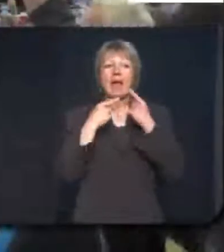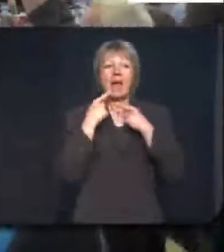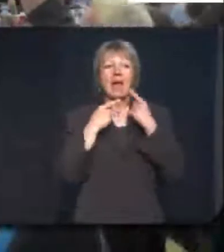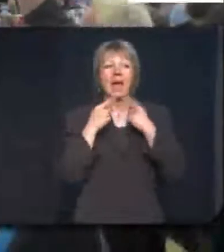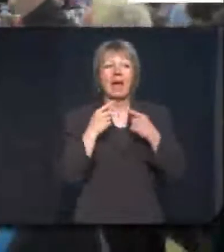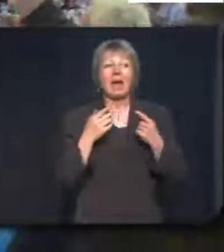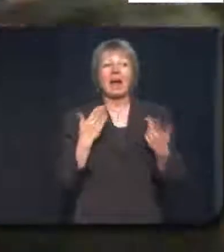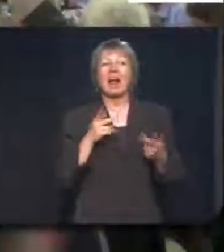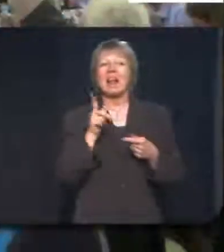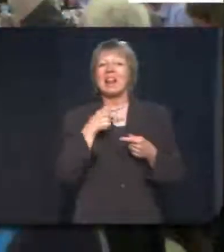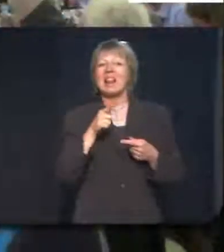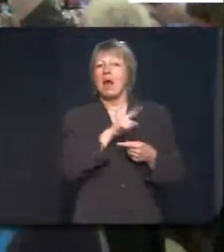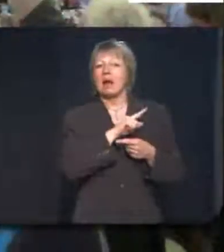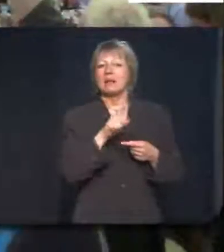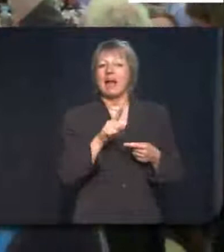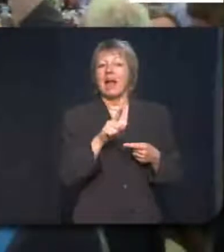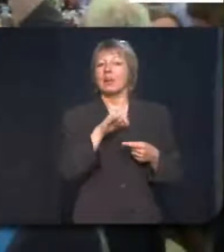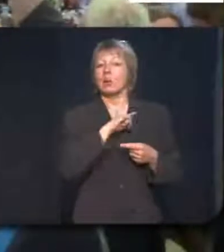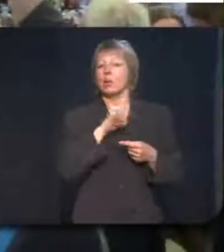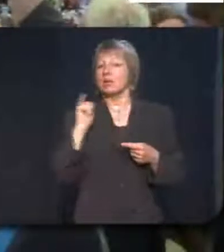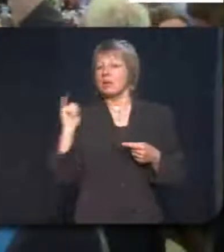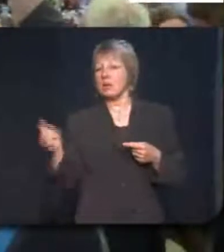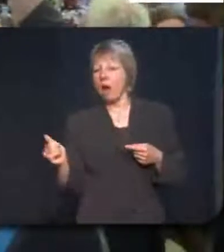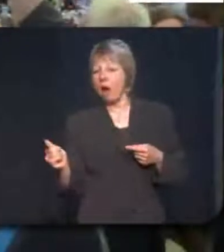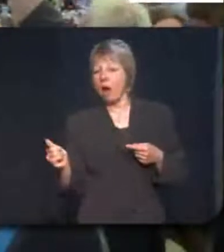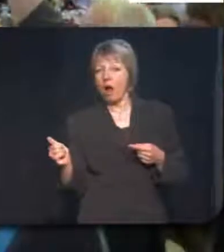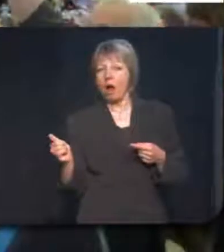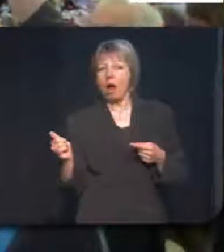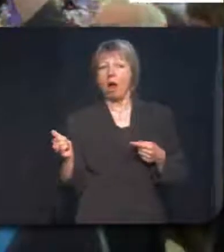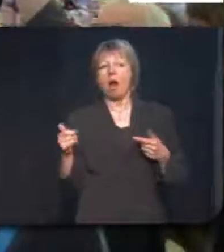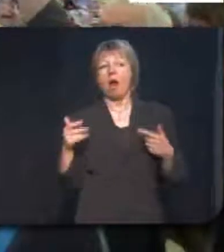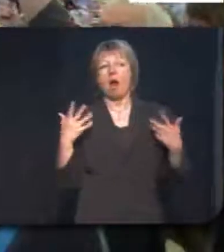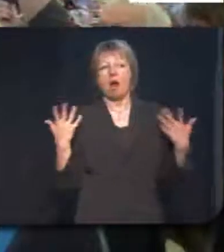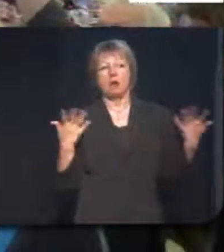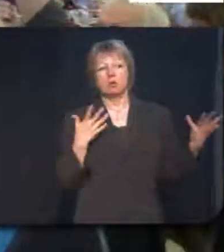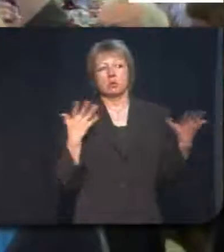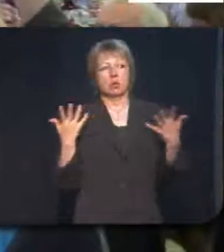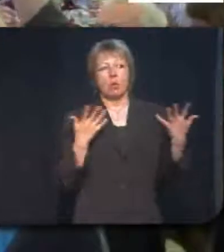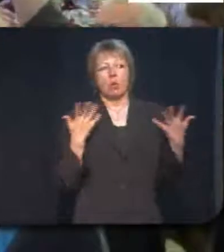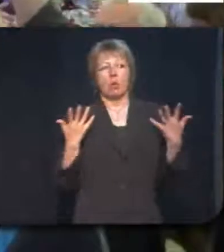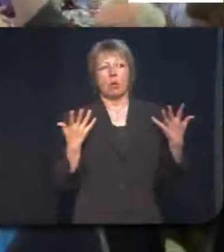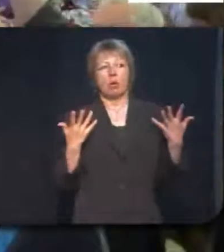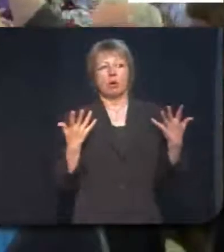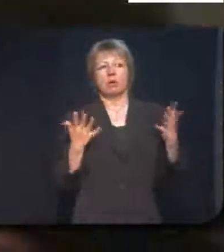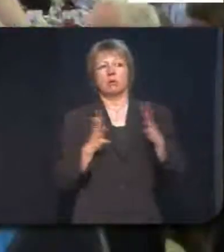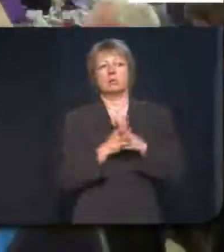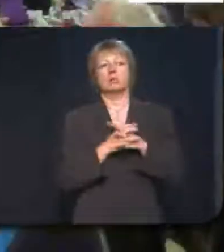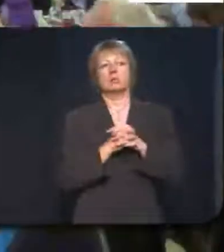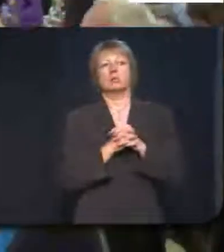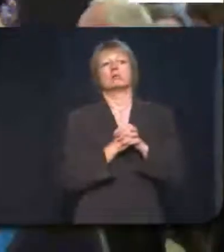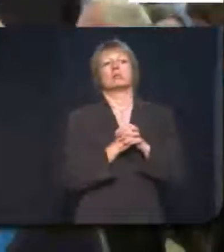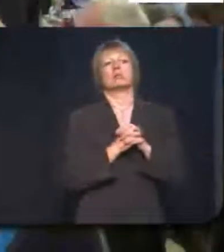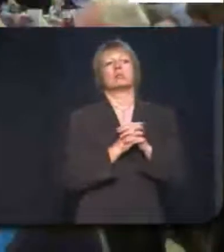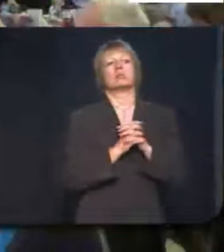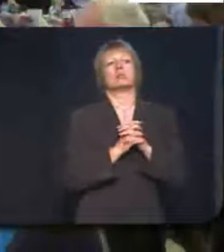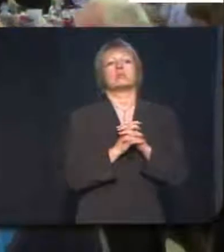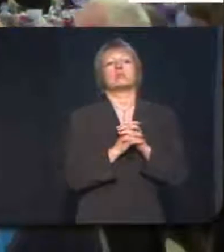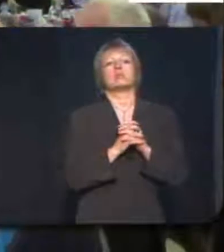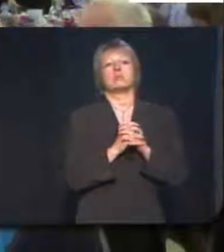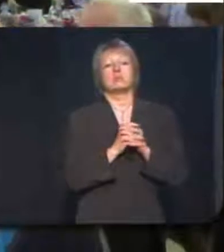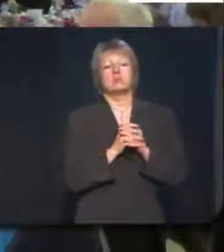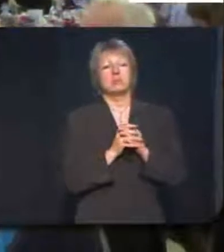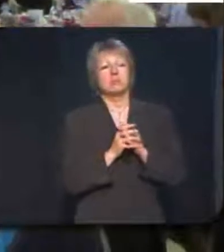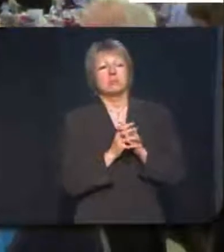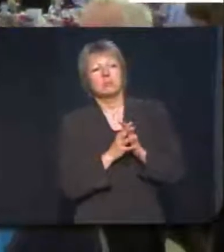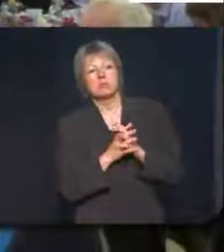für nein ich teile aber trotzdem nochmals Info mit dass da niemand steht also bitte die Karten Themen entsprechend clever hochheben das ist vorher